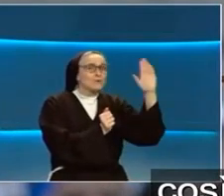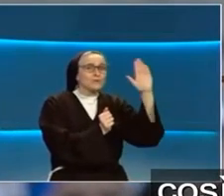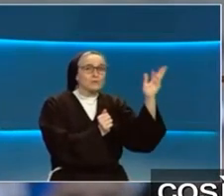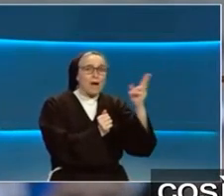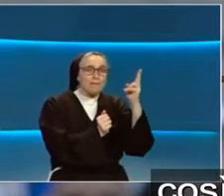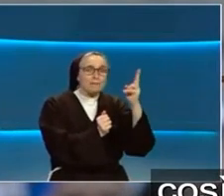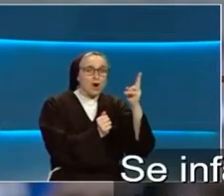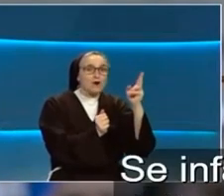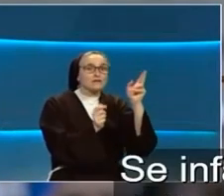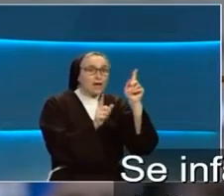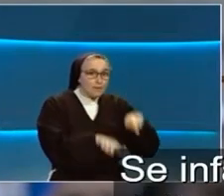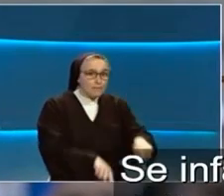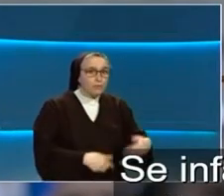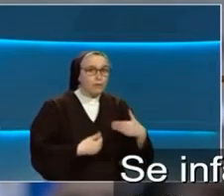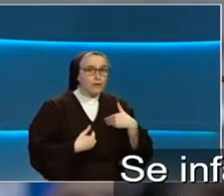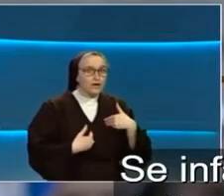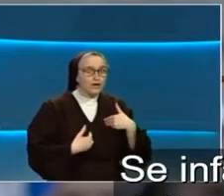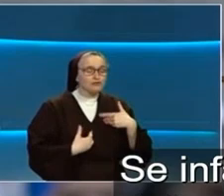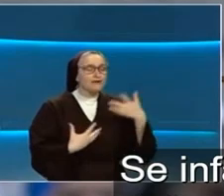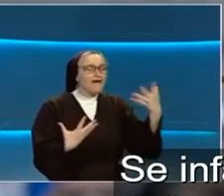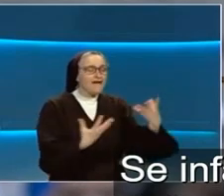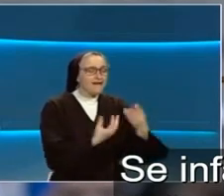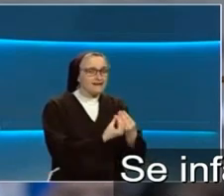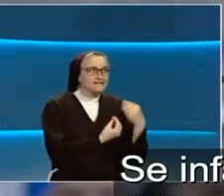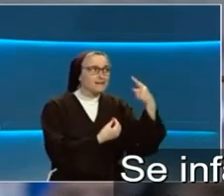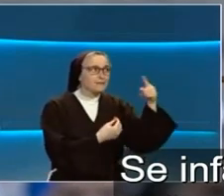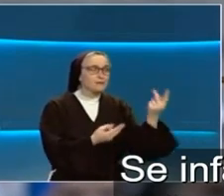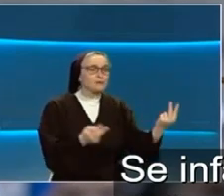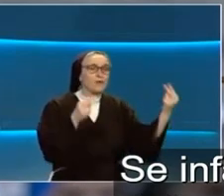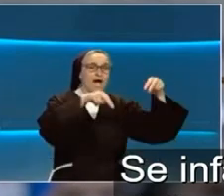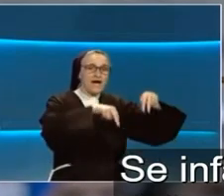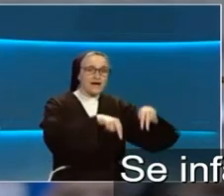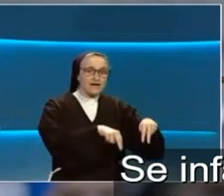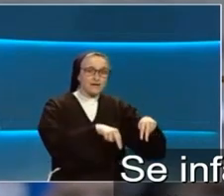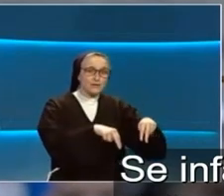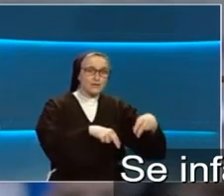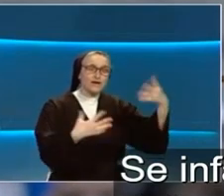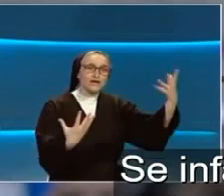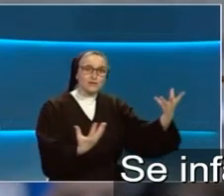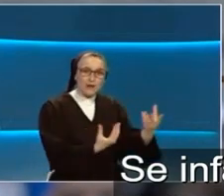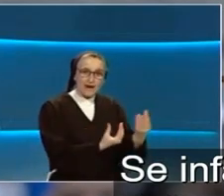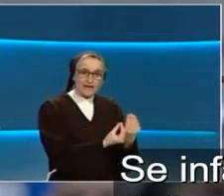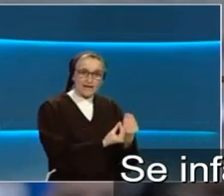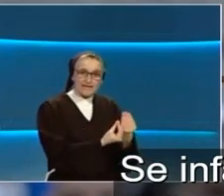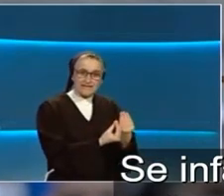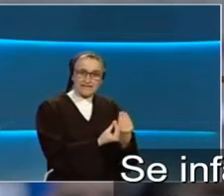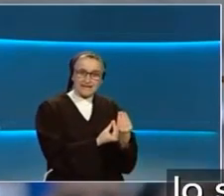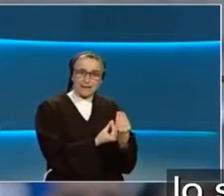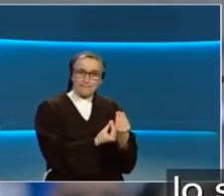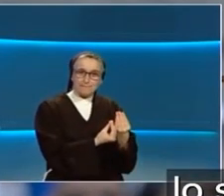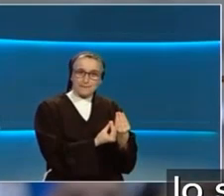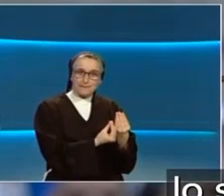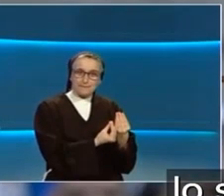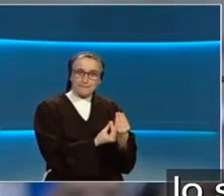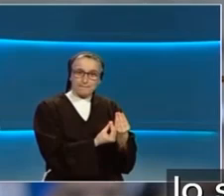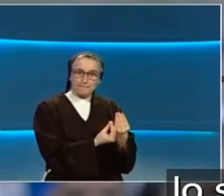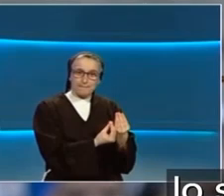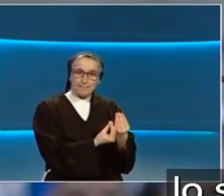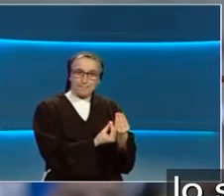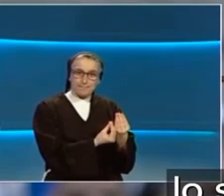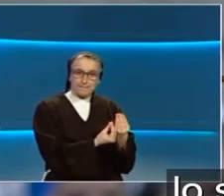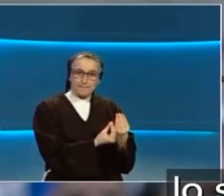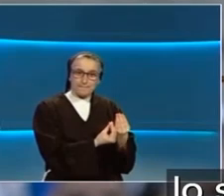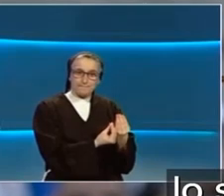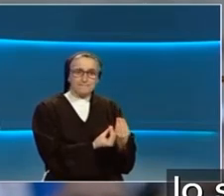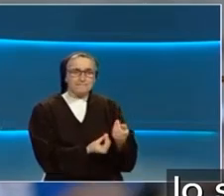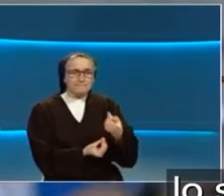sua morte, lo saremo anche a somiglianza della sua risurrezione.